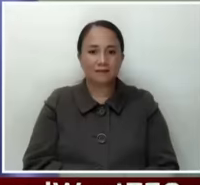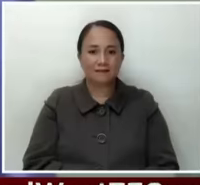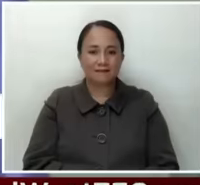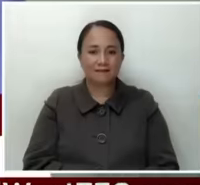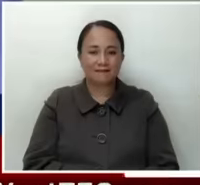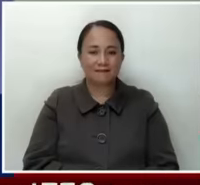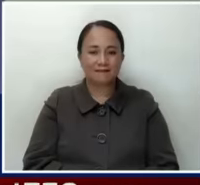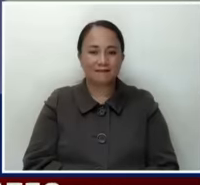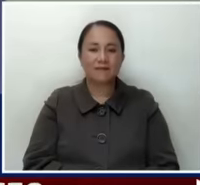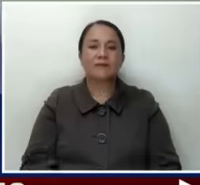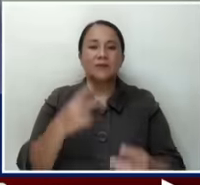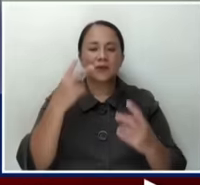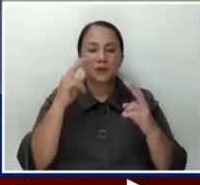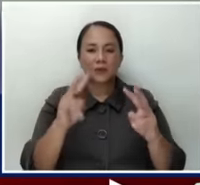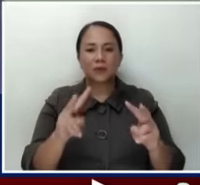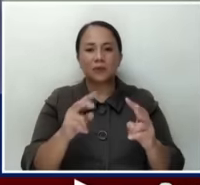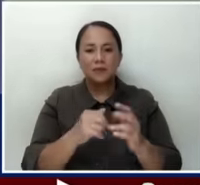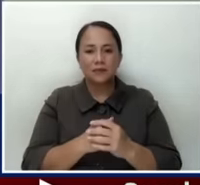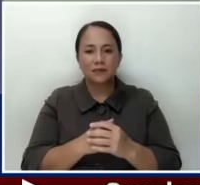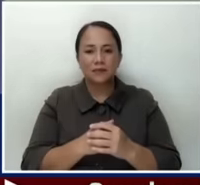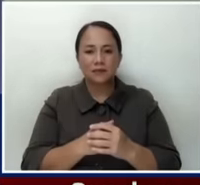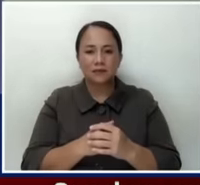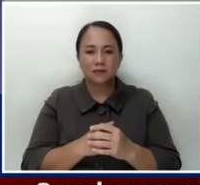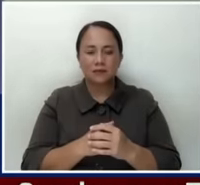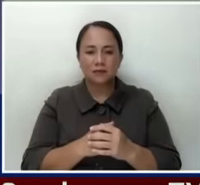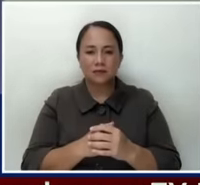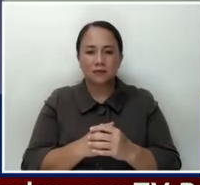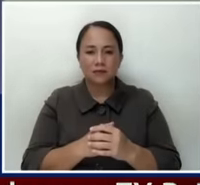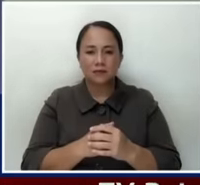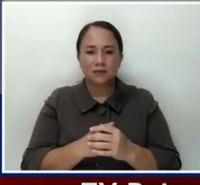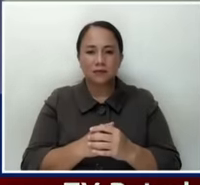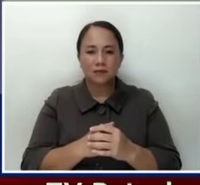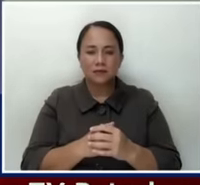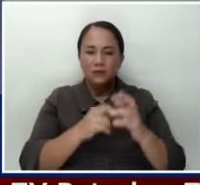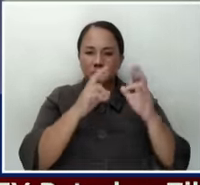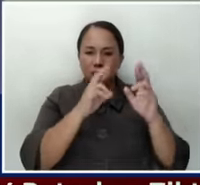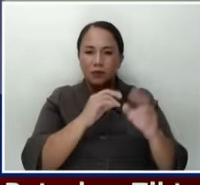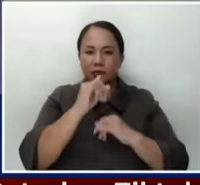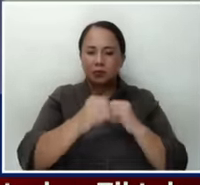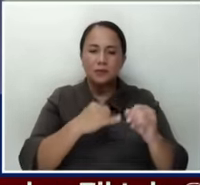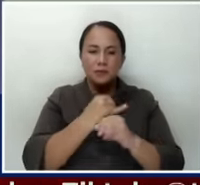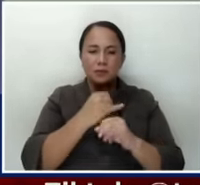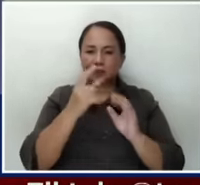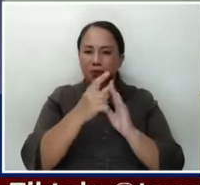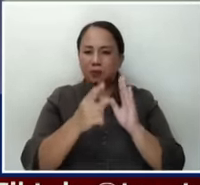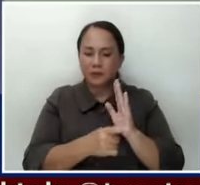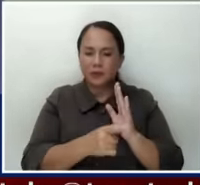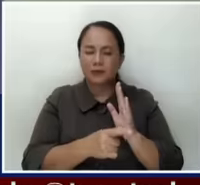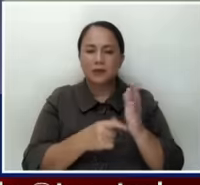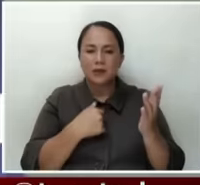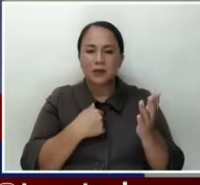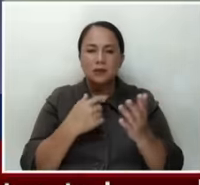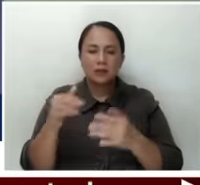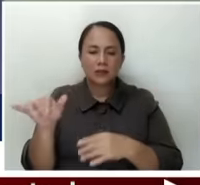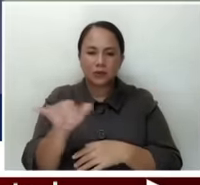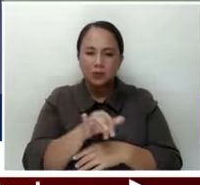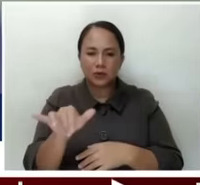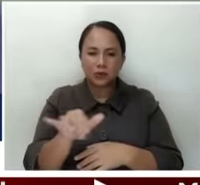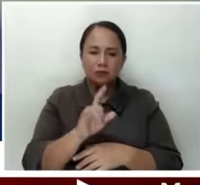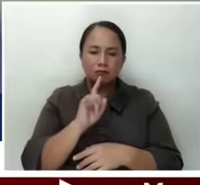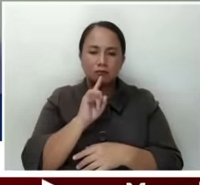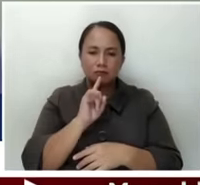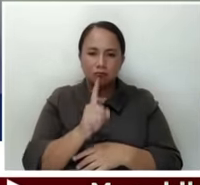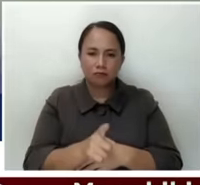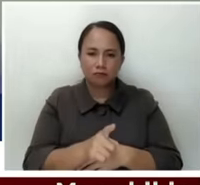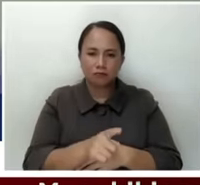Ich hab's eben schon gesagt. Respect for international law is of the greatest importance for us, and the same is true